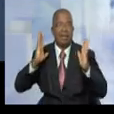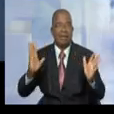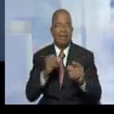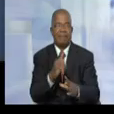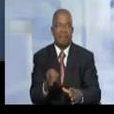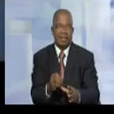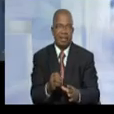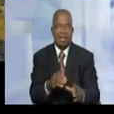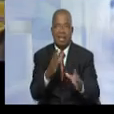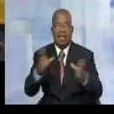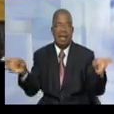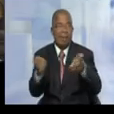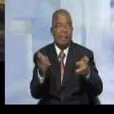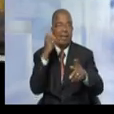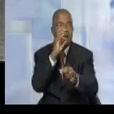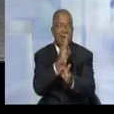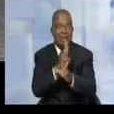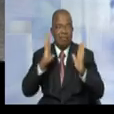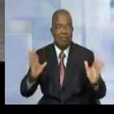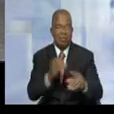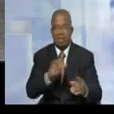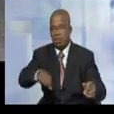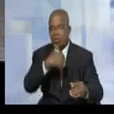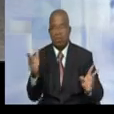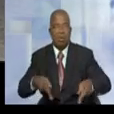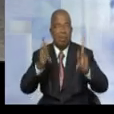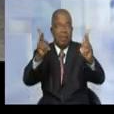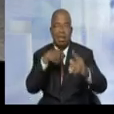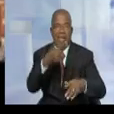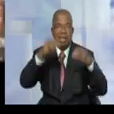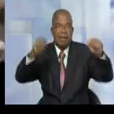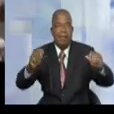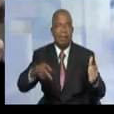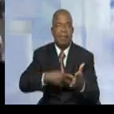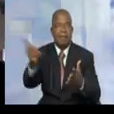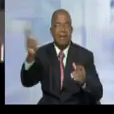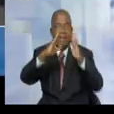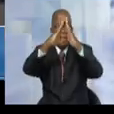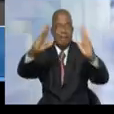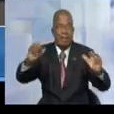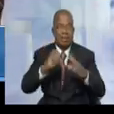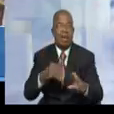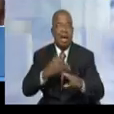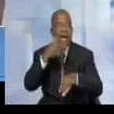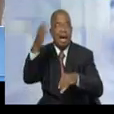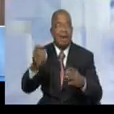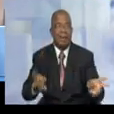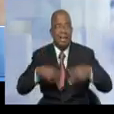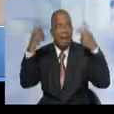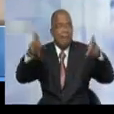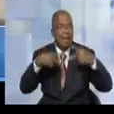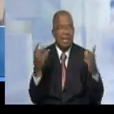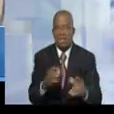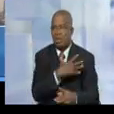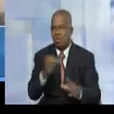de 73,9%, soit un montant de plus de 26 milliards de francs CFA. Outre ces actions, le lancement de